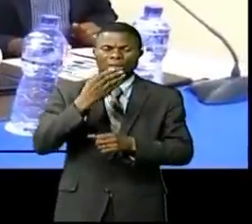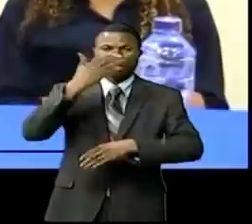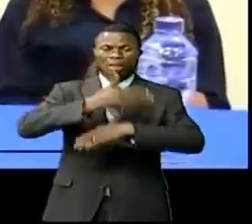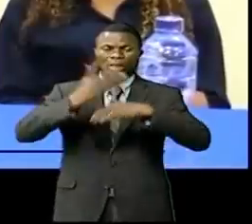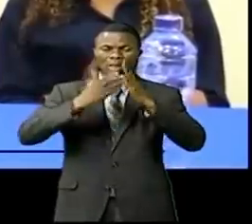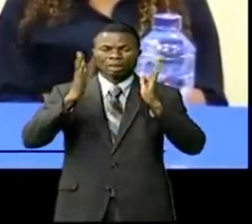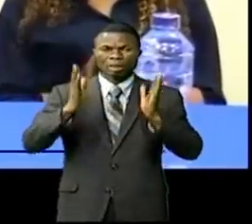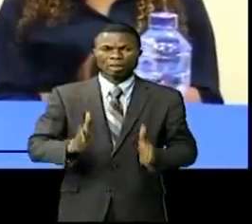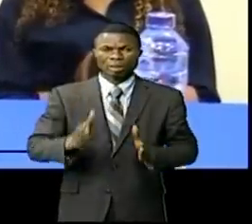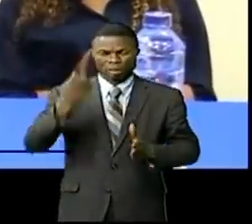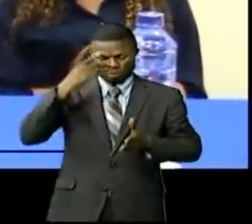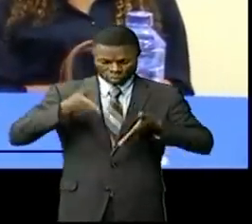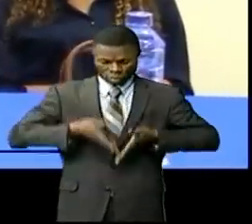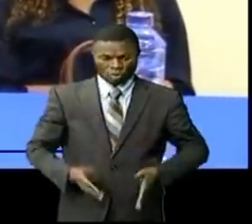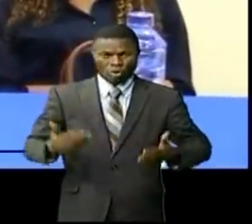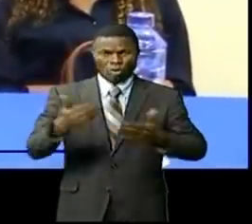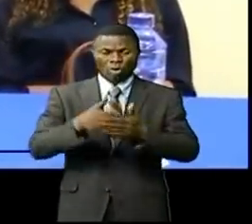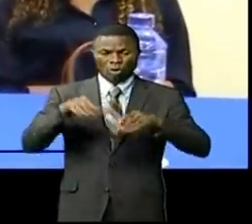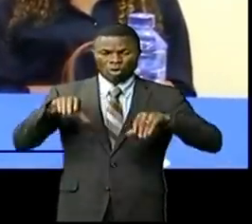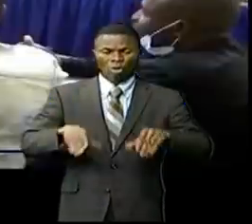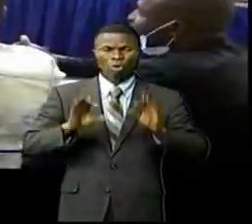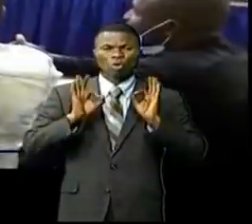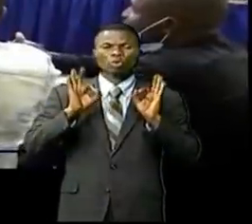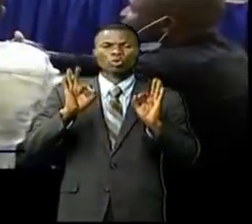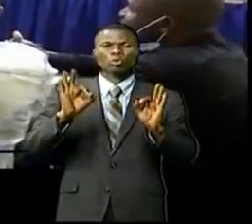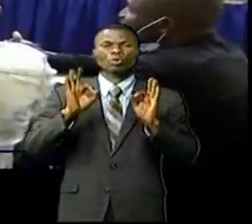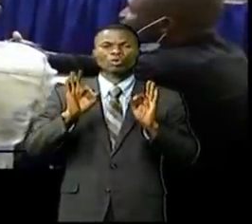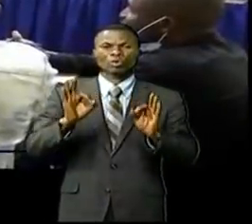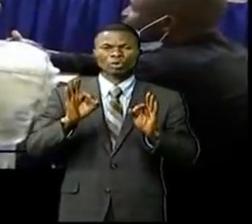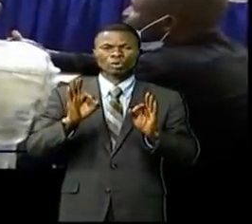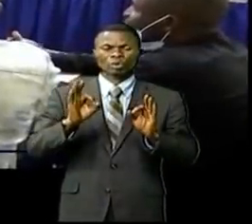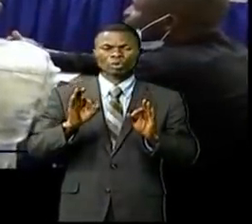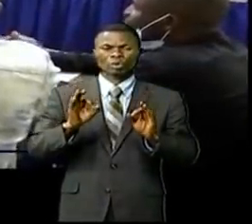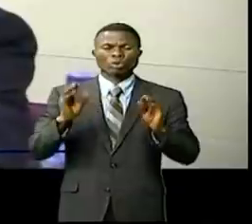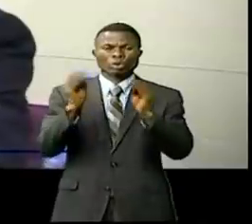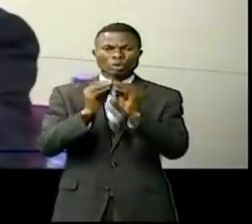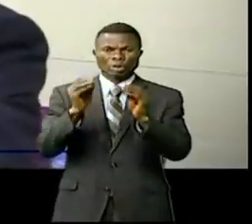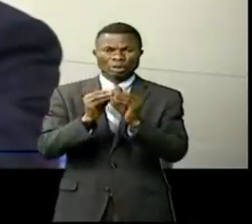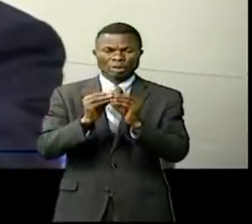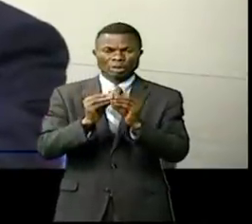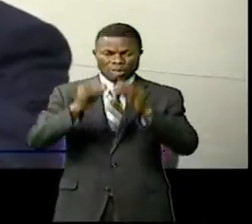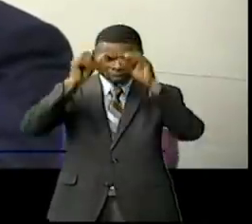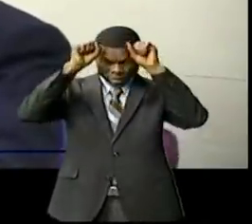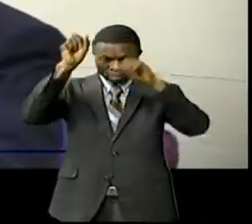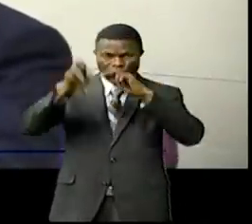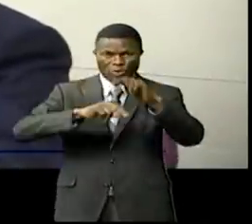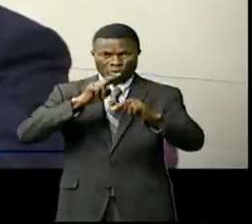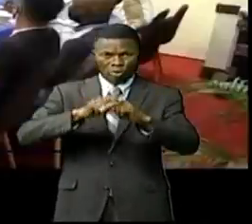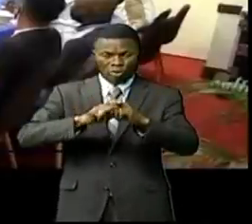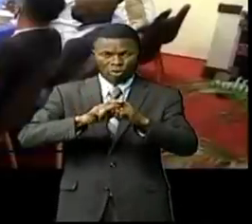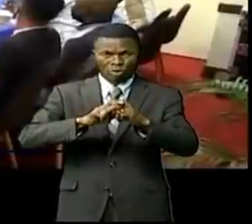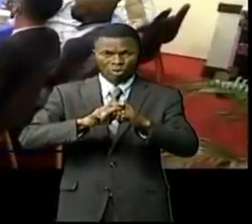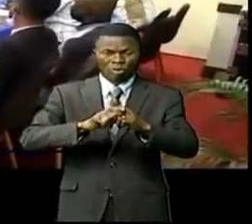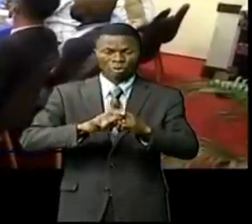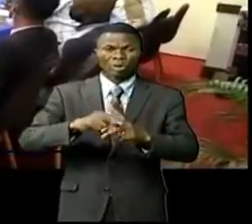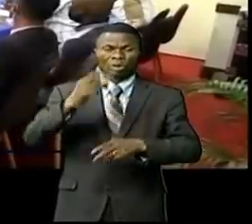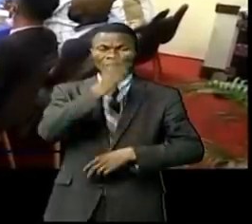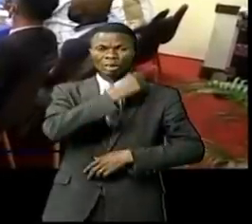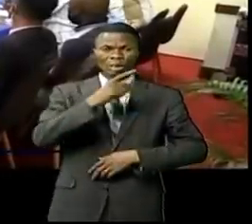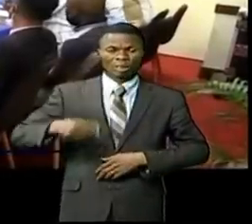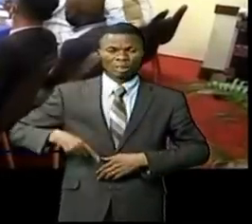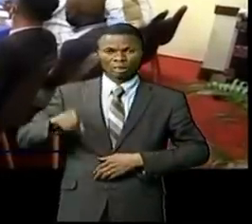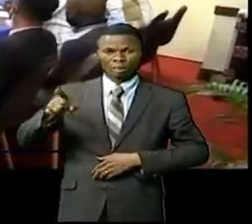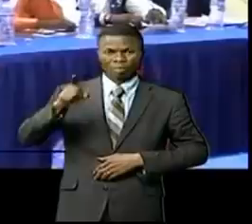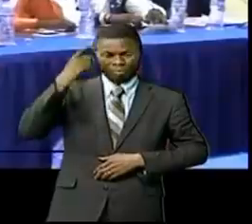pour la renaissance d'un Congo uni qui se sont retrouvés autour de leur président national David Yolo-Ekonda